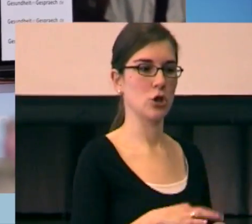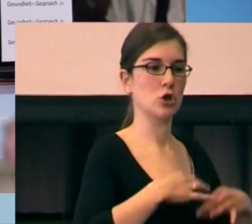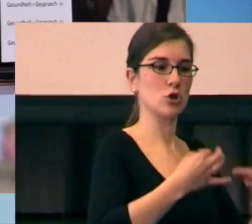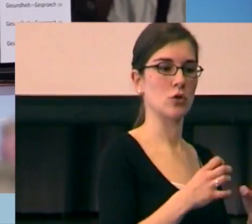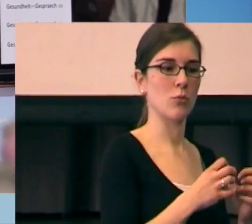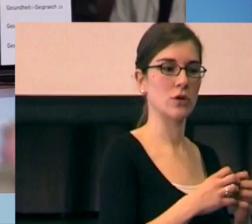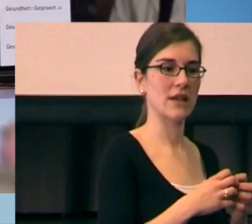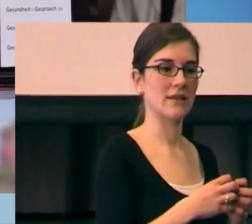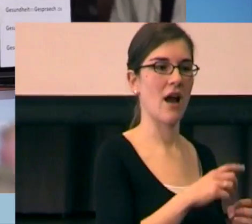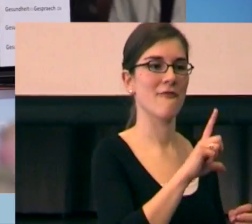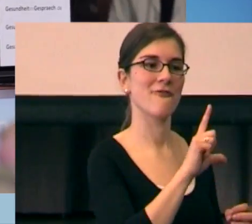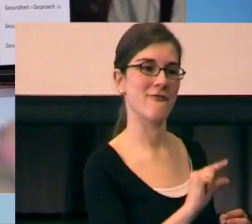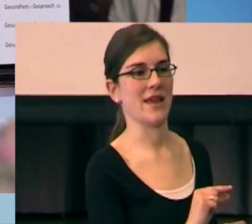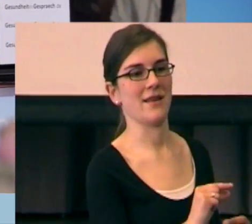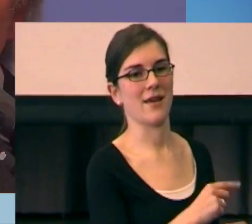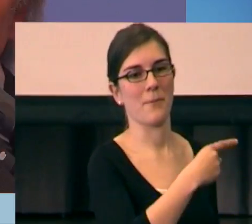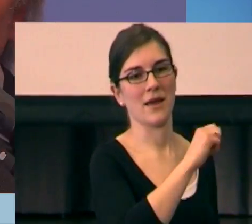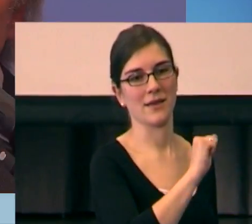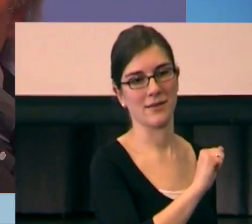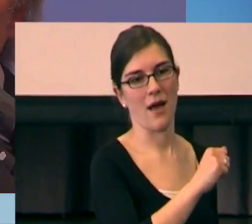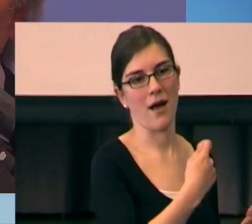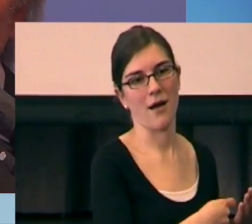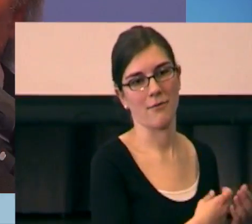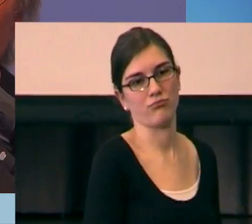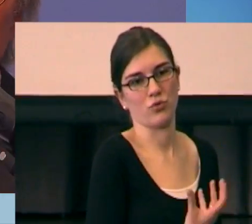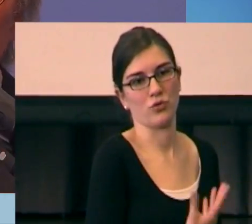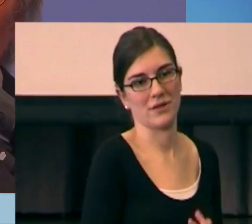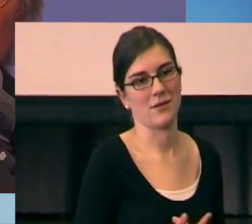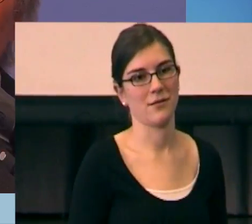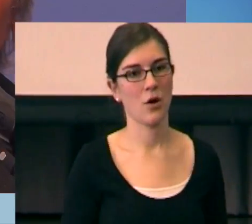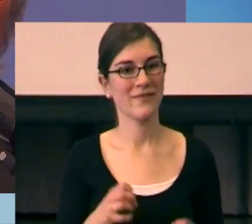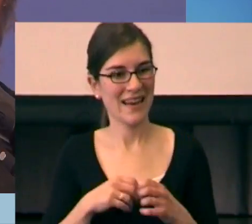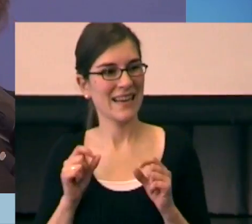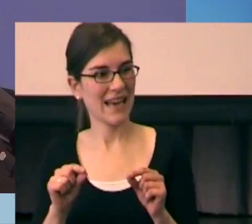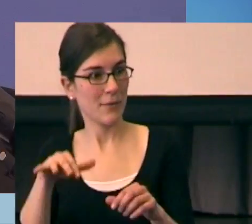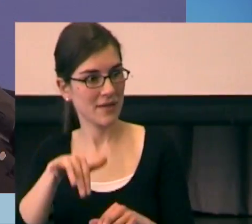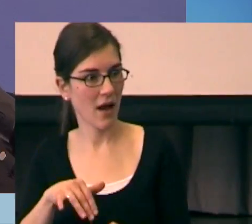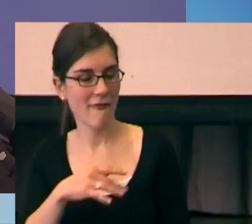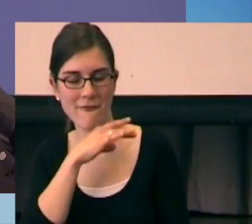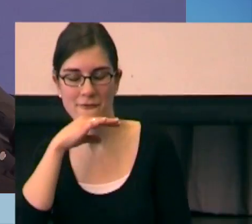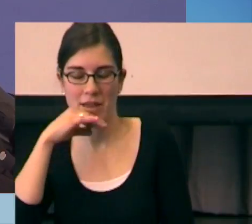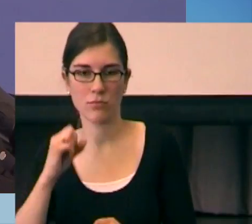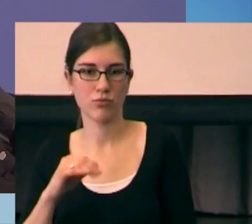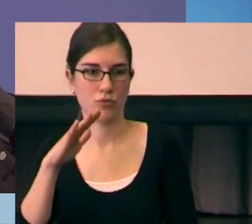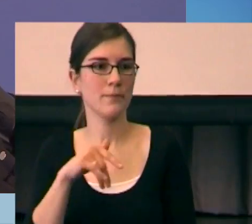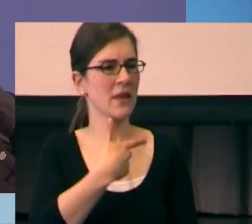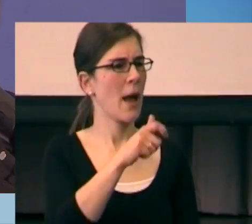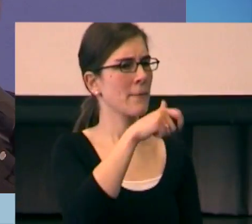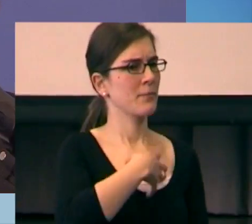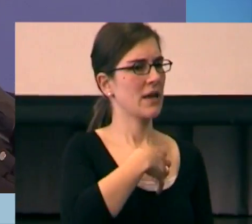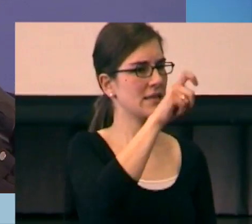produzieren mehr. Aber wir haben einen Patienten bei uns in der Praxis, Anfang des Jahres, der hat mit einem PSA von 0,7